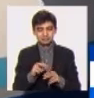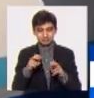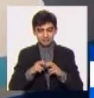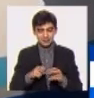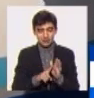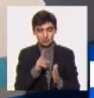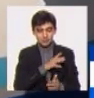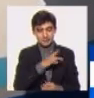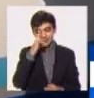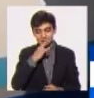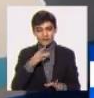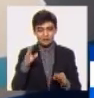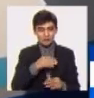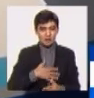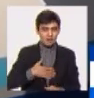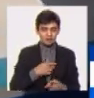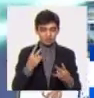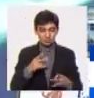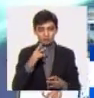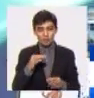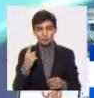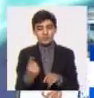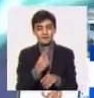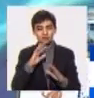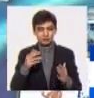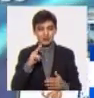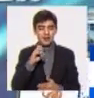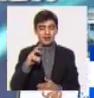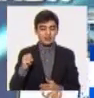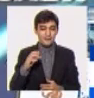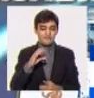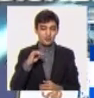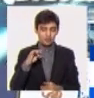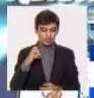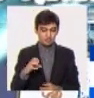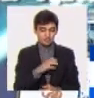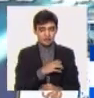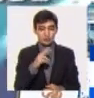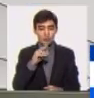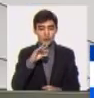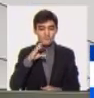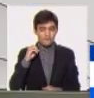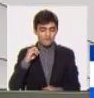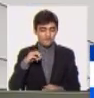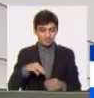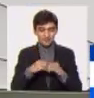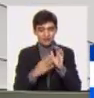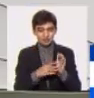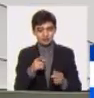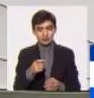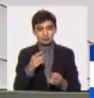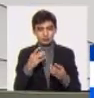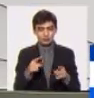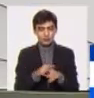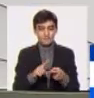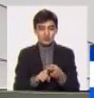Минздрава призвал казахстанцев не паниковать из-за первых случаев коронавируса. Он заверил, что COVID-19 – это всего лишь